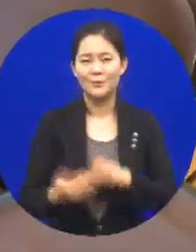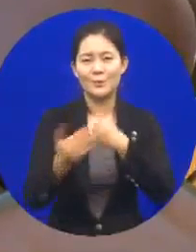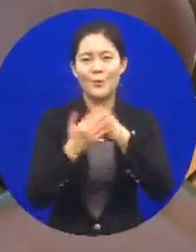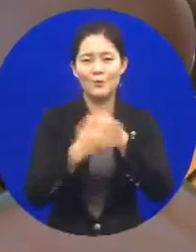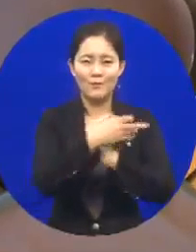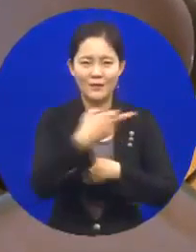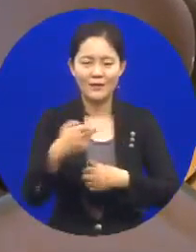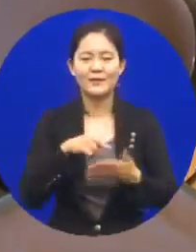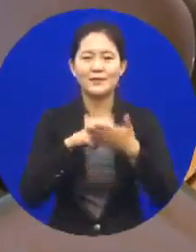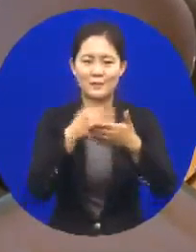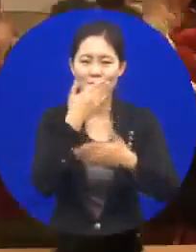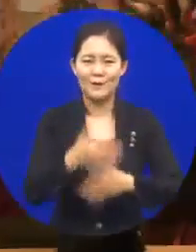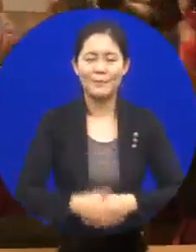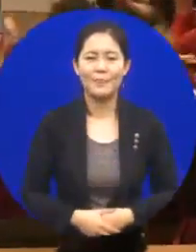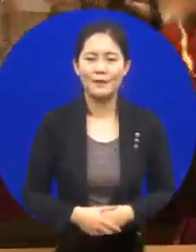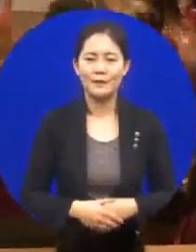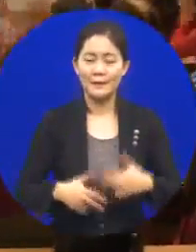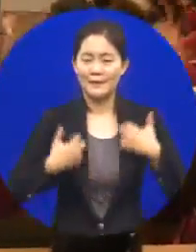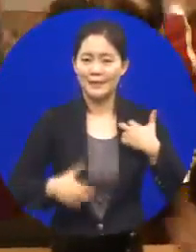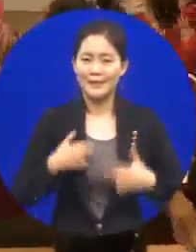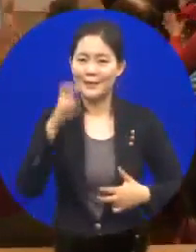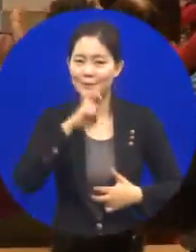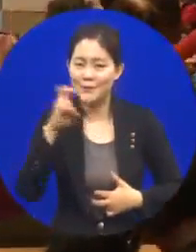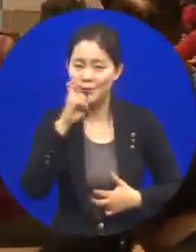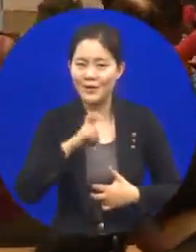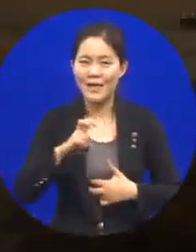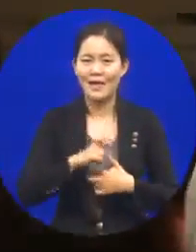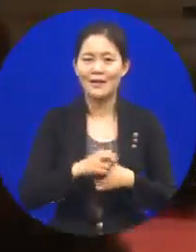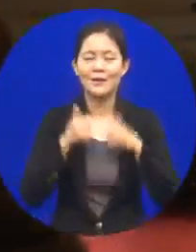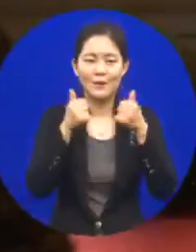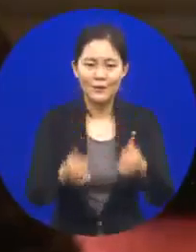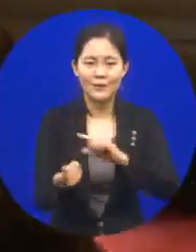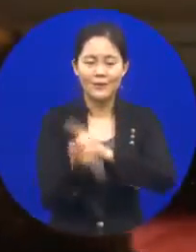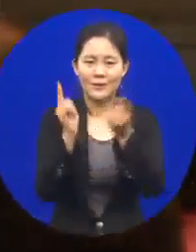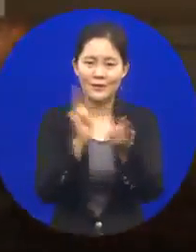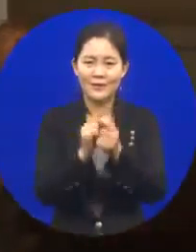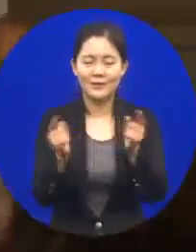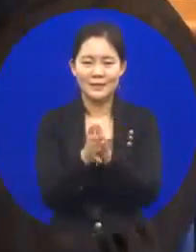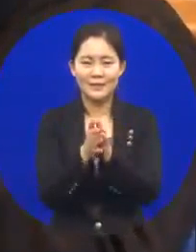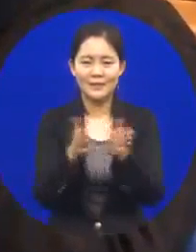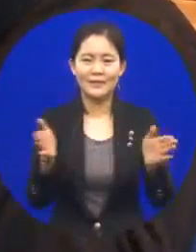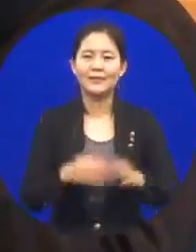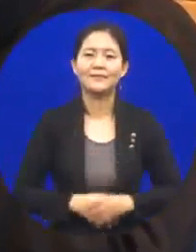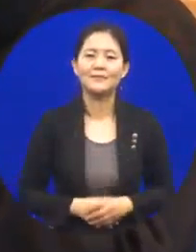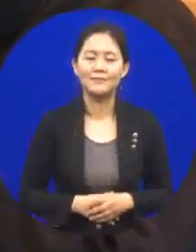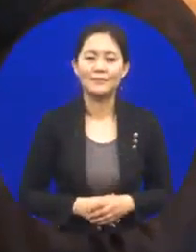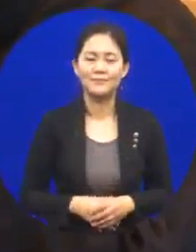만나더라도 도움이 될 것 같아서 신청해 올. 신나는 노래와 함께 서로 인사를 나누고 본격적으로 수업이